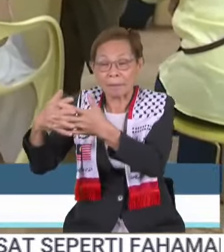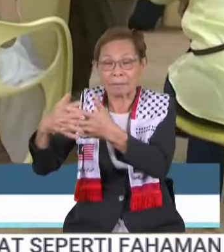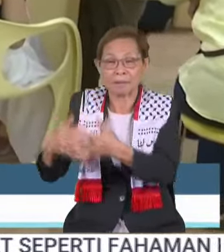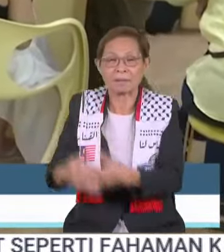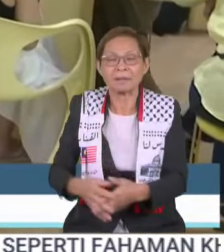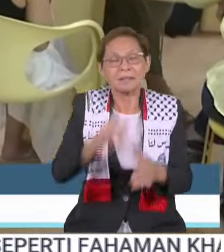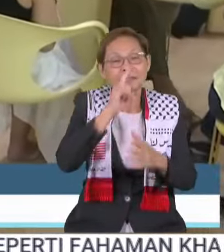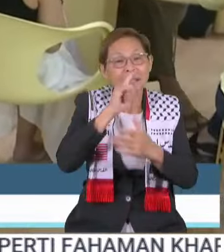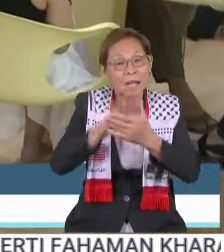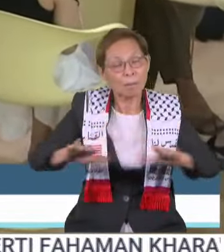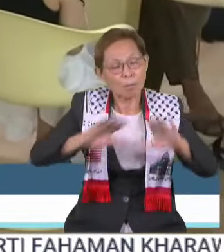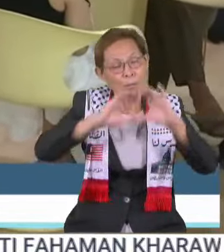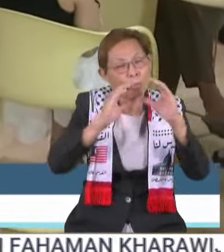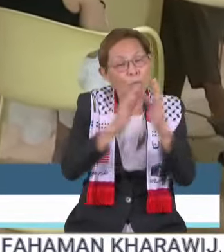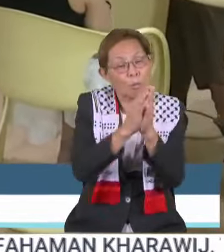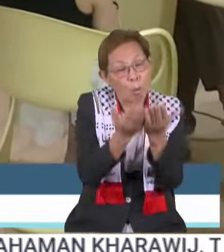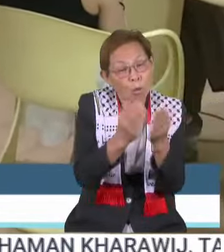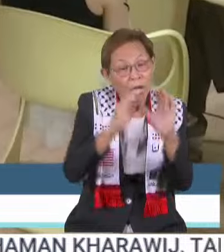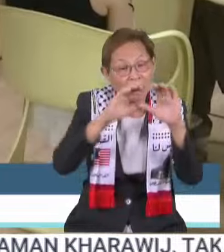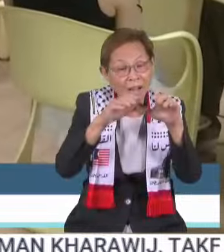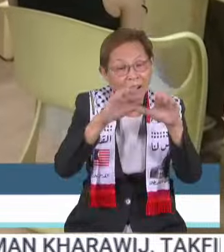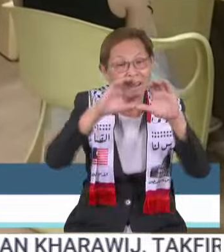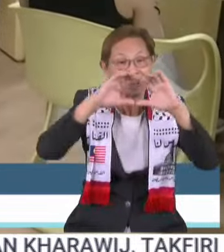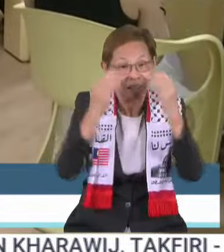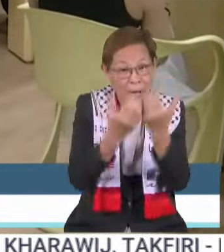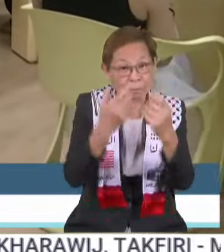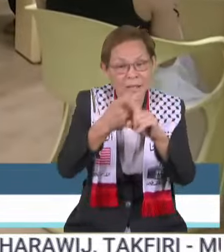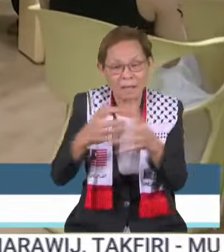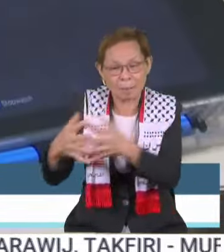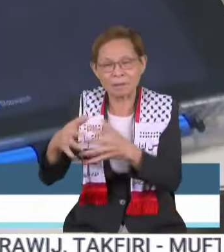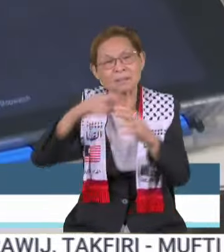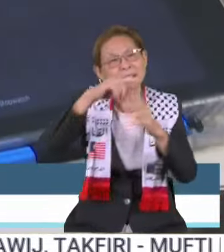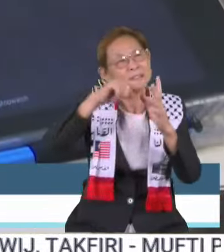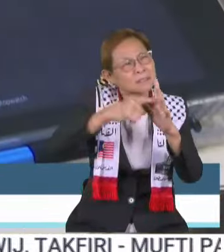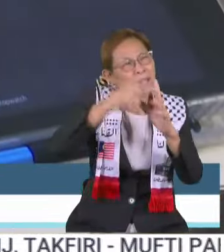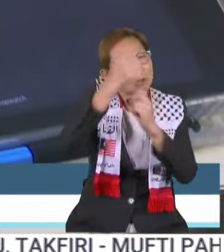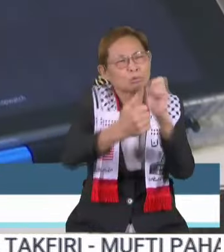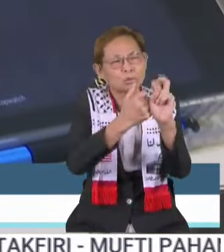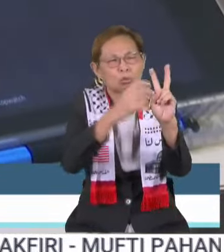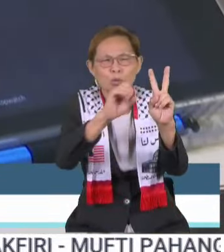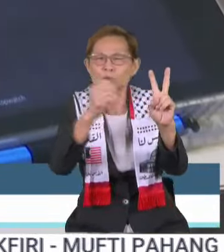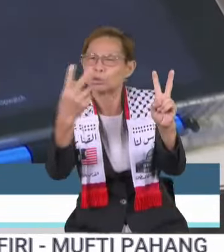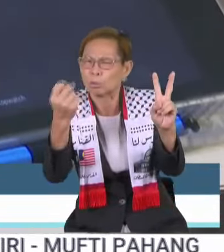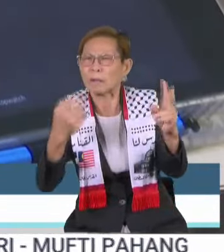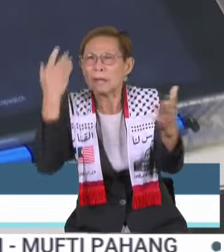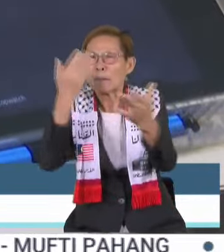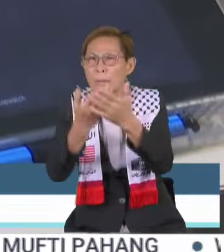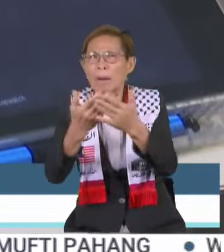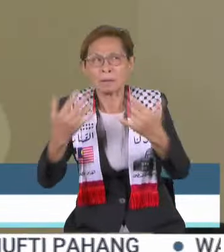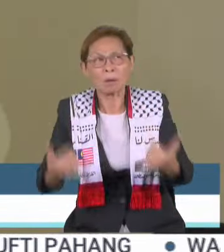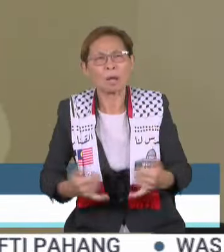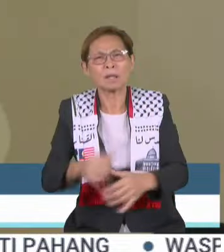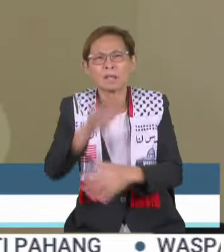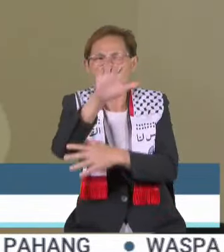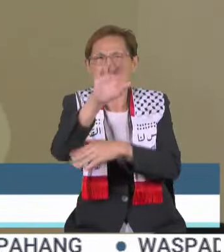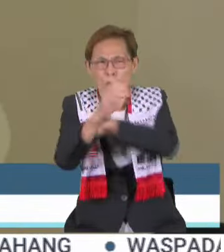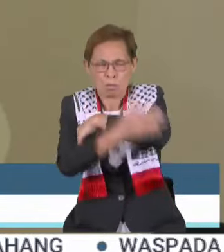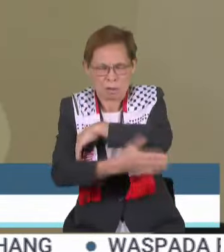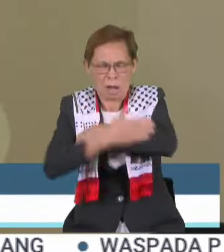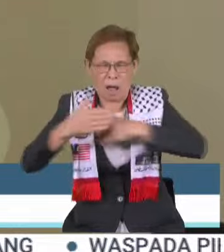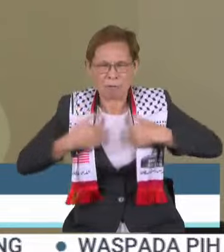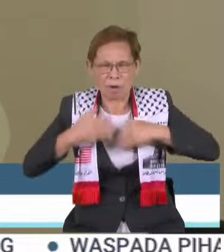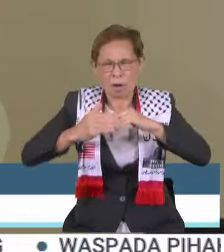dari Amerika Syarikat. Mereka bermula dari 2012. So setakat ni dalam 50 negara ada chapter